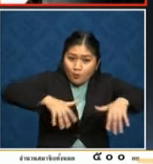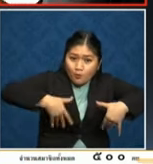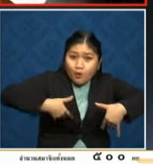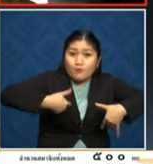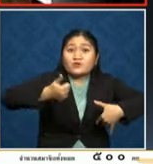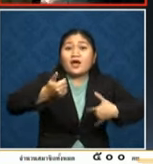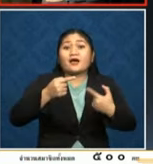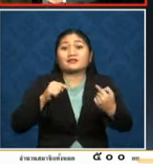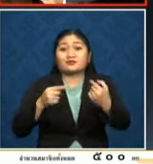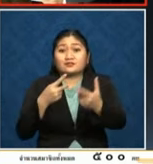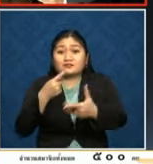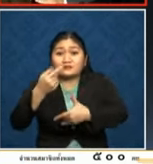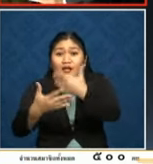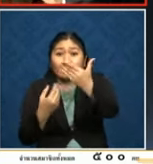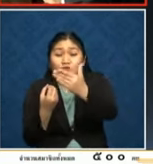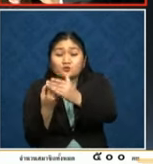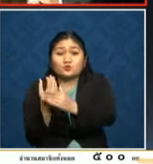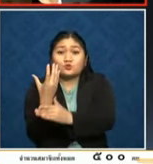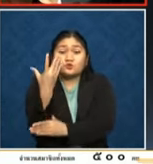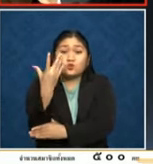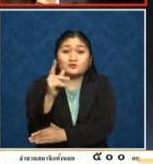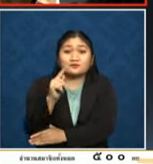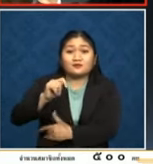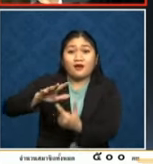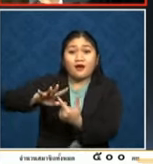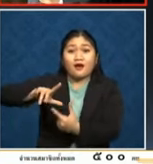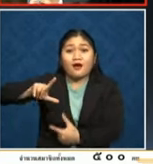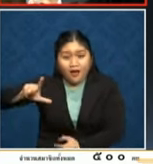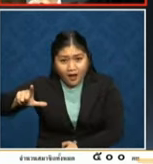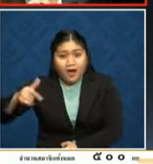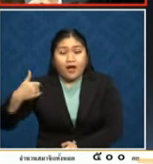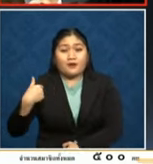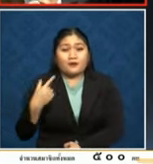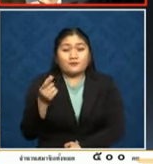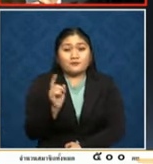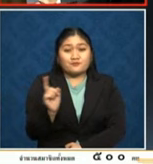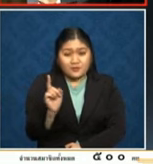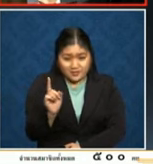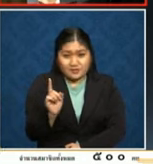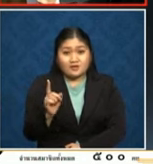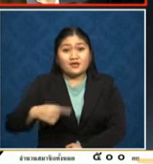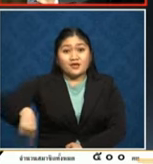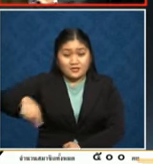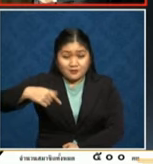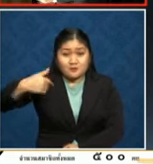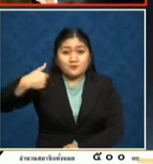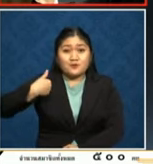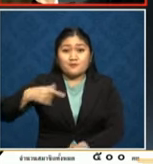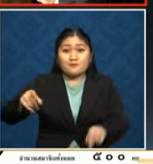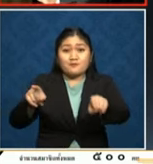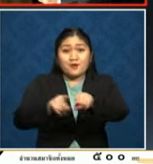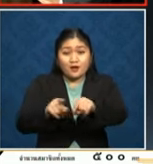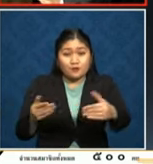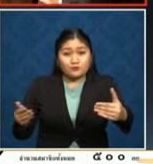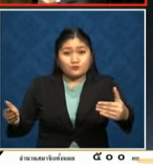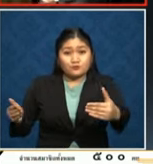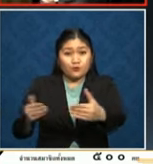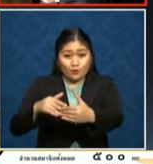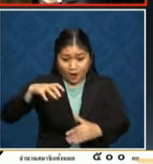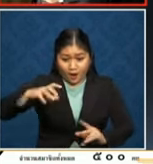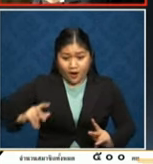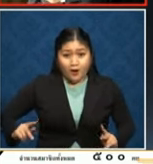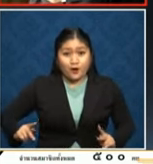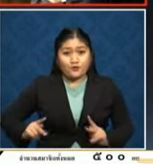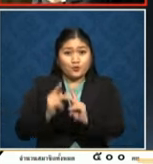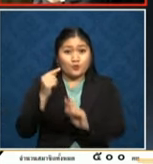ลหรือที่ตลาดลาวเวียงตำบลม่วงงามก็ที่เสาให้อีกแห่งหนึ่งครับท่านประธานครับผ่านไปยังกระทรวงท่องเที่ยวกระทรวงวั